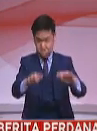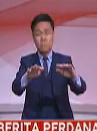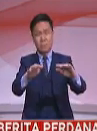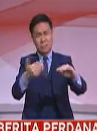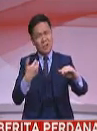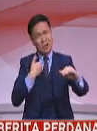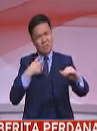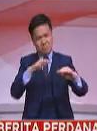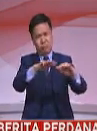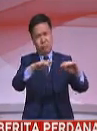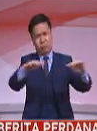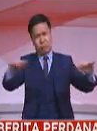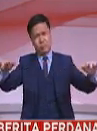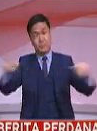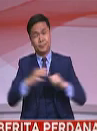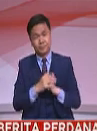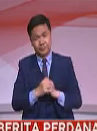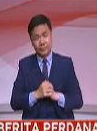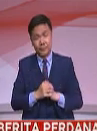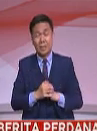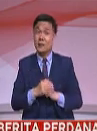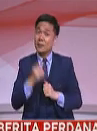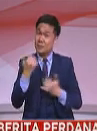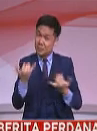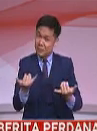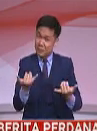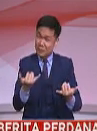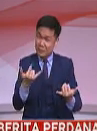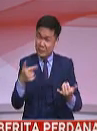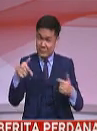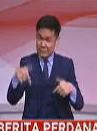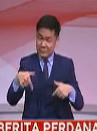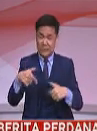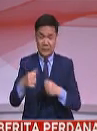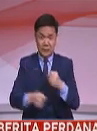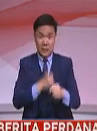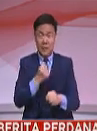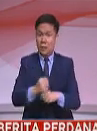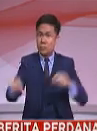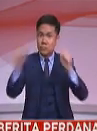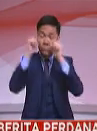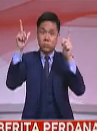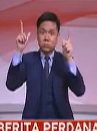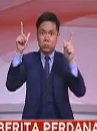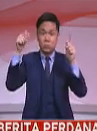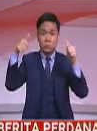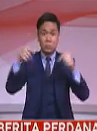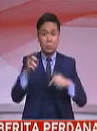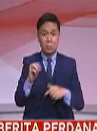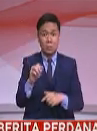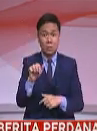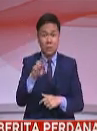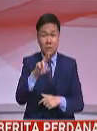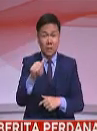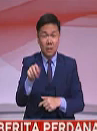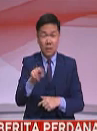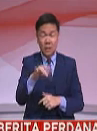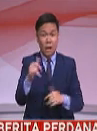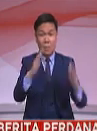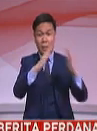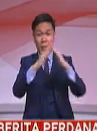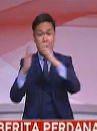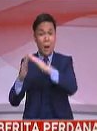dan detik itu merasakan bahwa tahun ini banjir di Maret agak MUI Khan dengan melumpuhkan sebagian besar